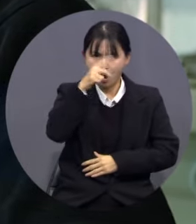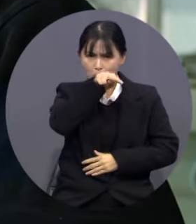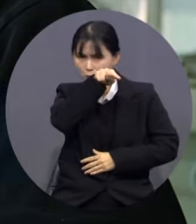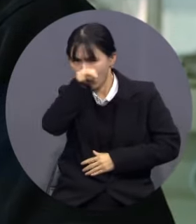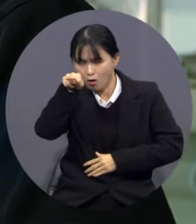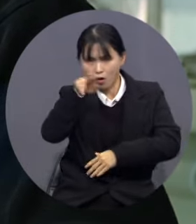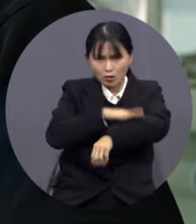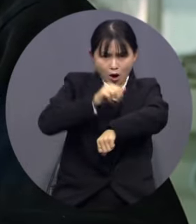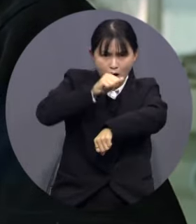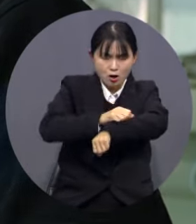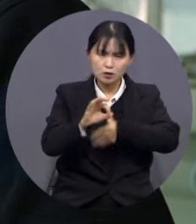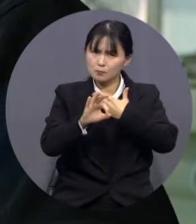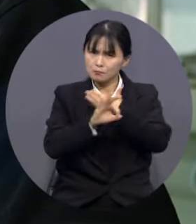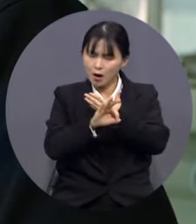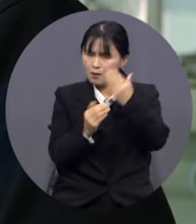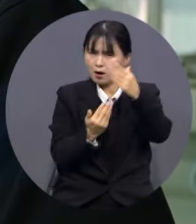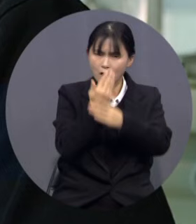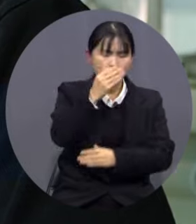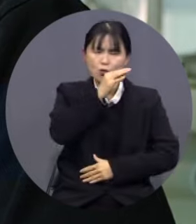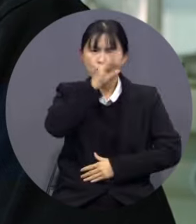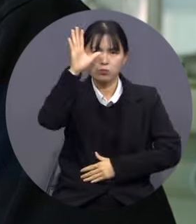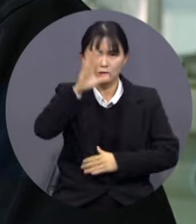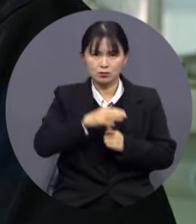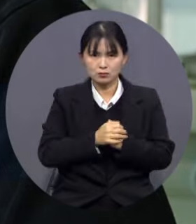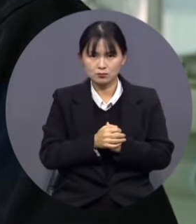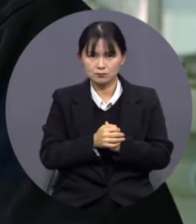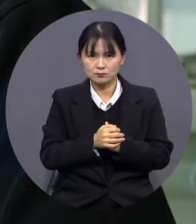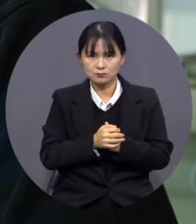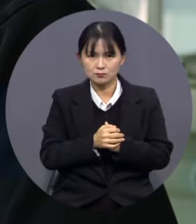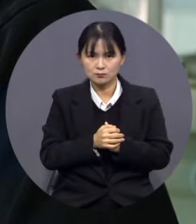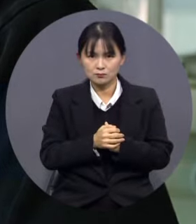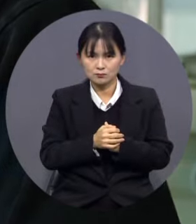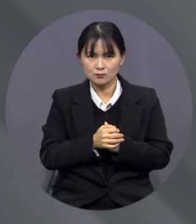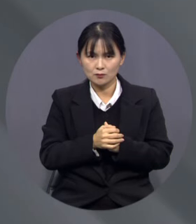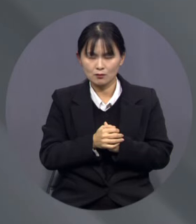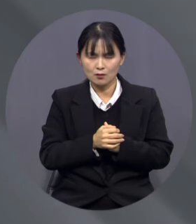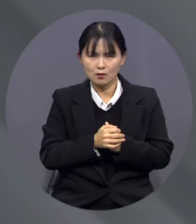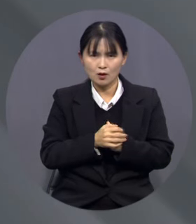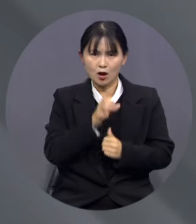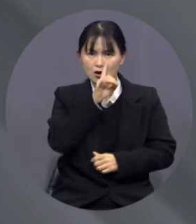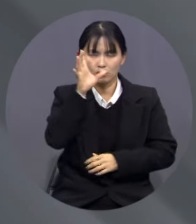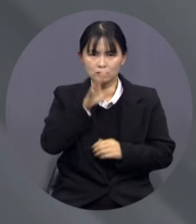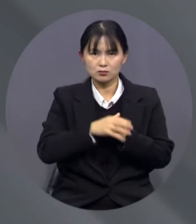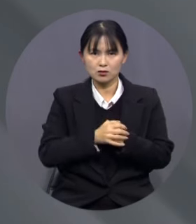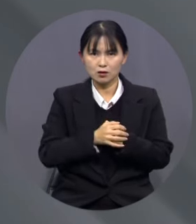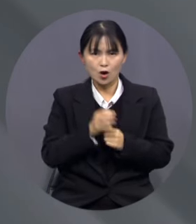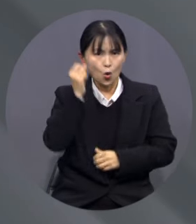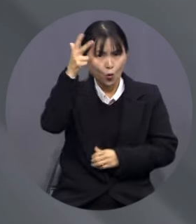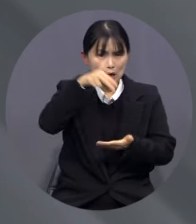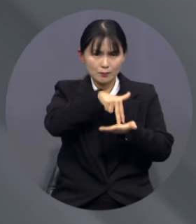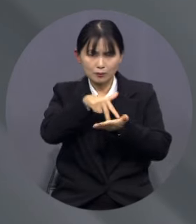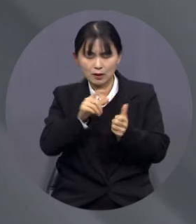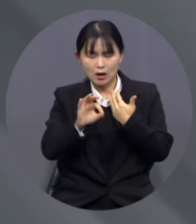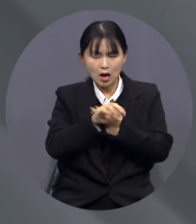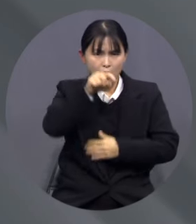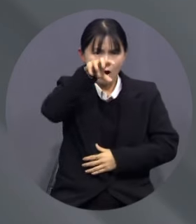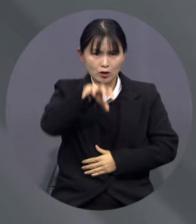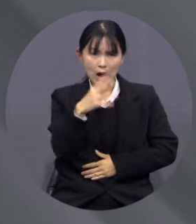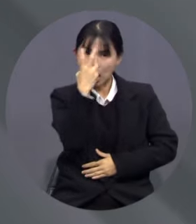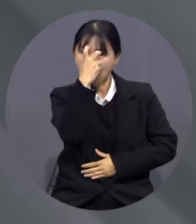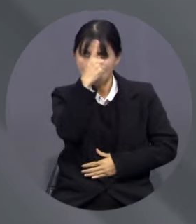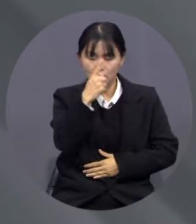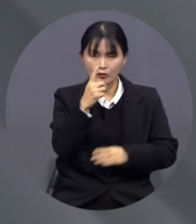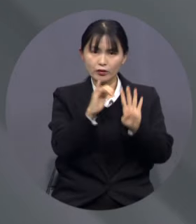있었으면 이런 일은 절대로 일어나지 않는다는 거예요. 일어날 수가 없죠. 하지만 호텔 측은 현장에 안전요원